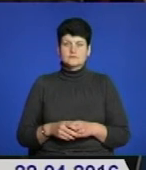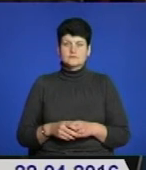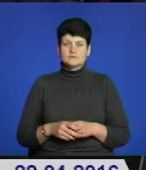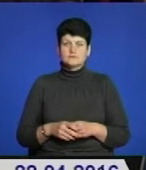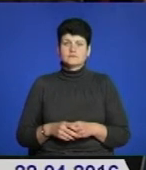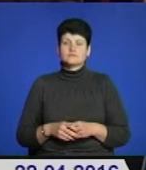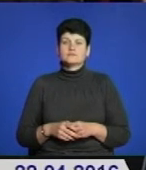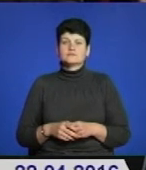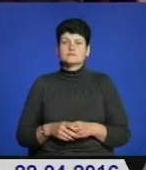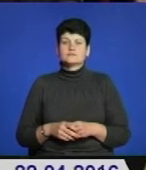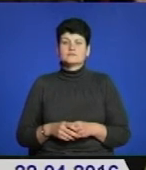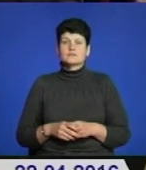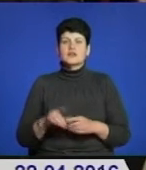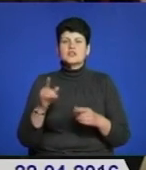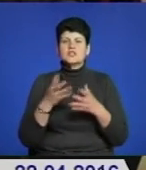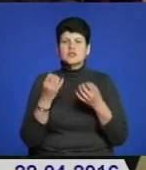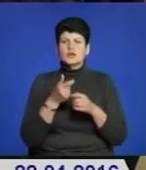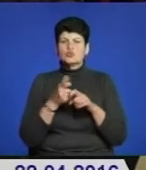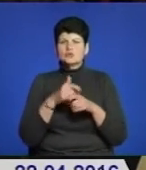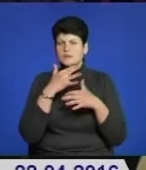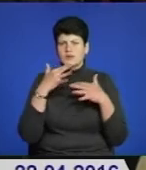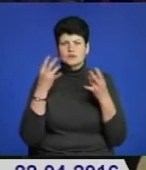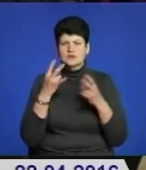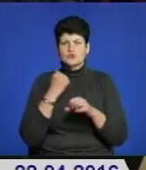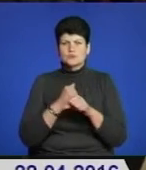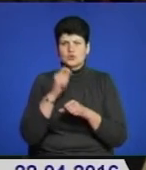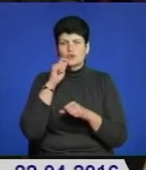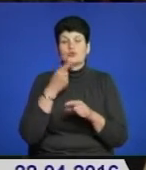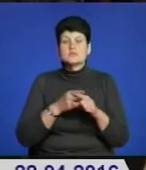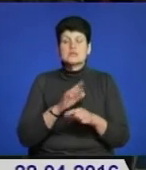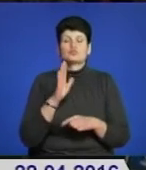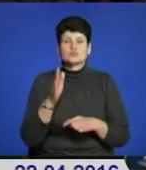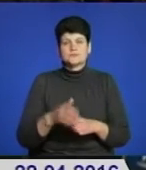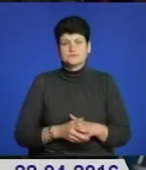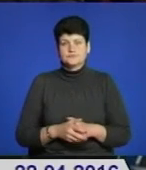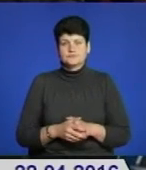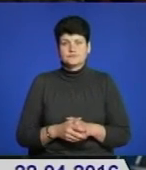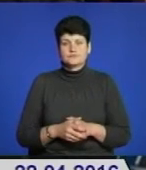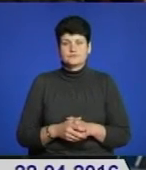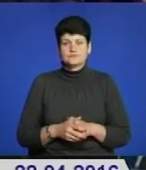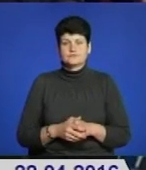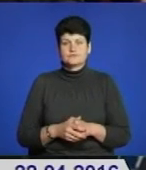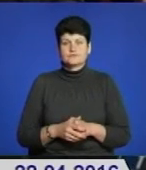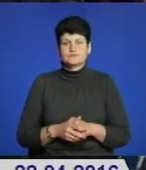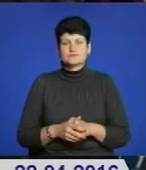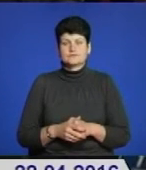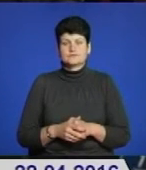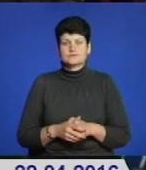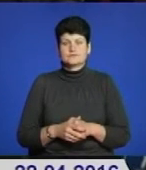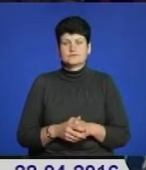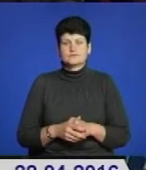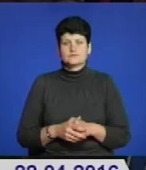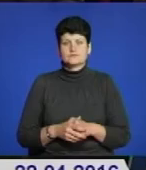Україні, щоб то ще стало. І ще дуже багато треба зробити в Україні, щоб таке сталося. Але світ вже то зробив і можна